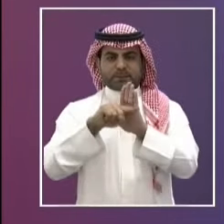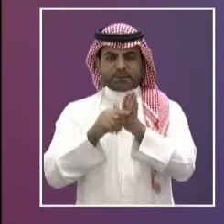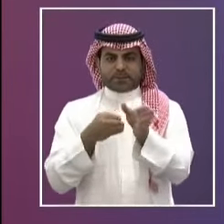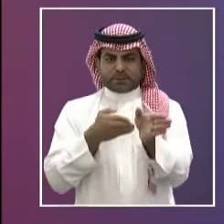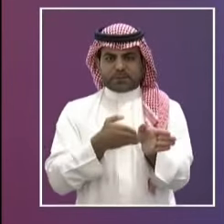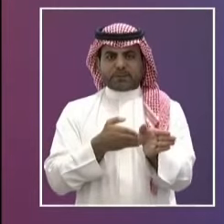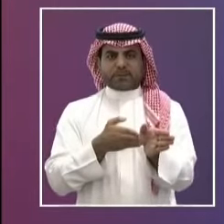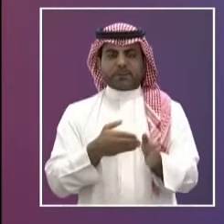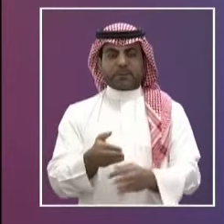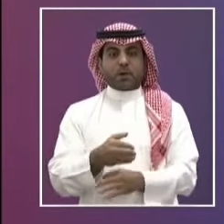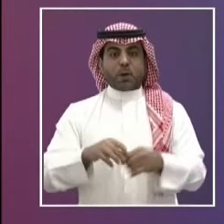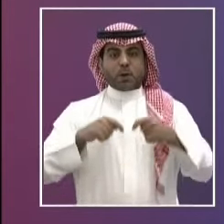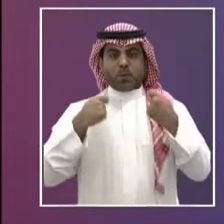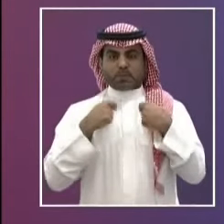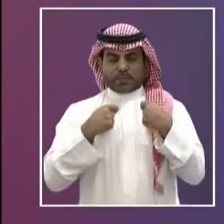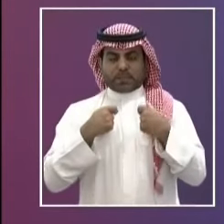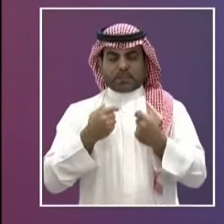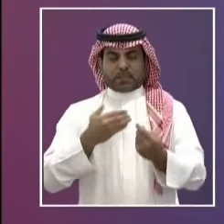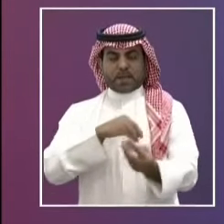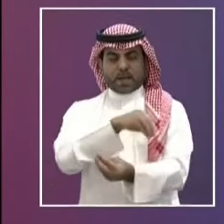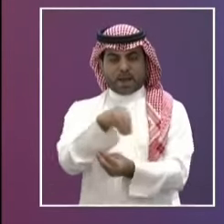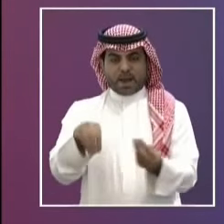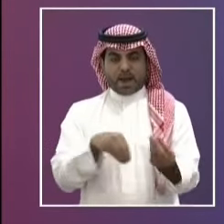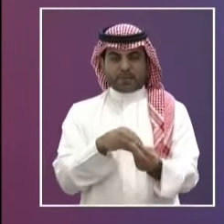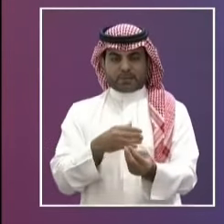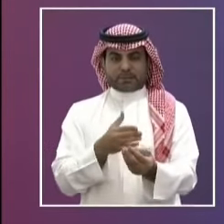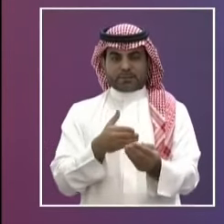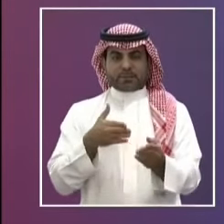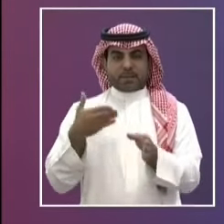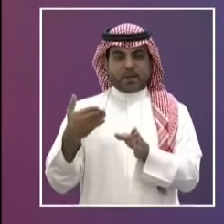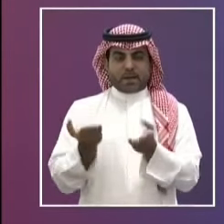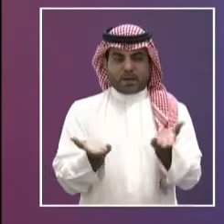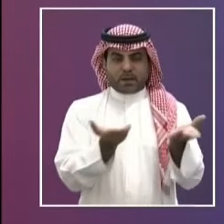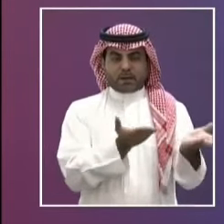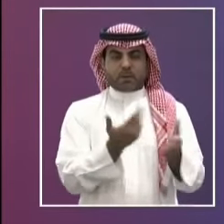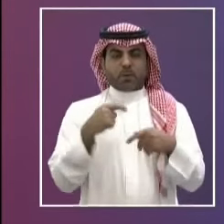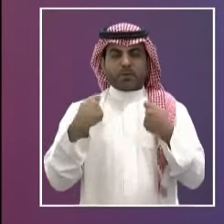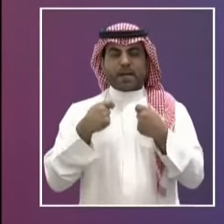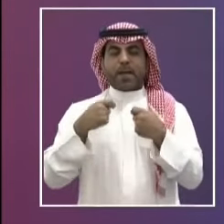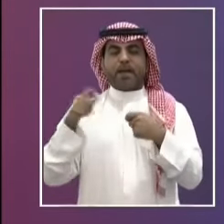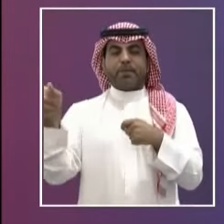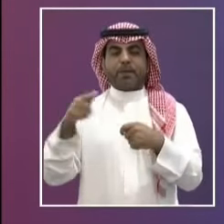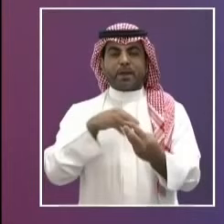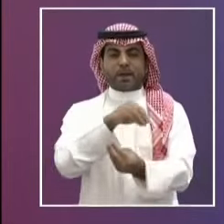طبعا الوزارة مجرد صدور التوجيهات الكريمة